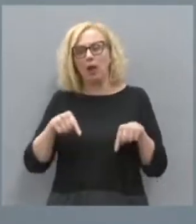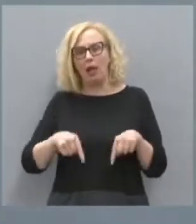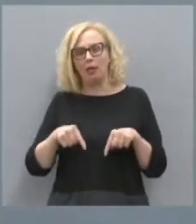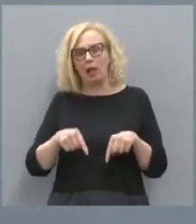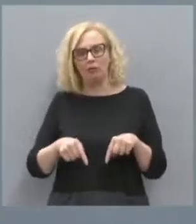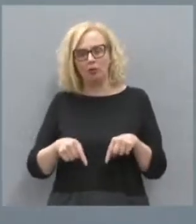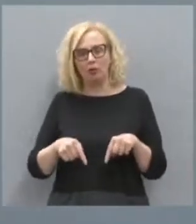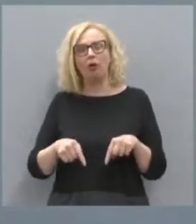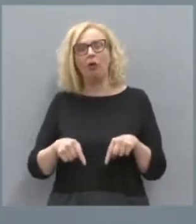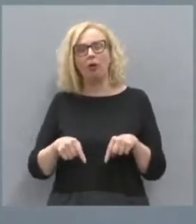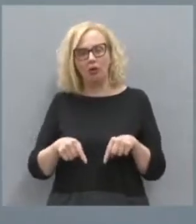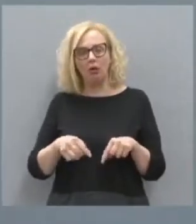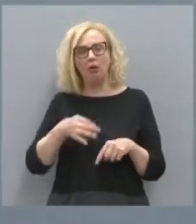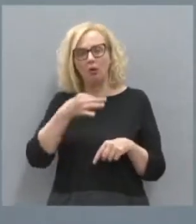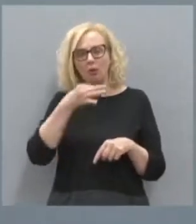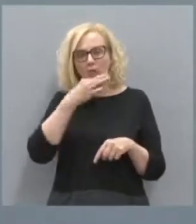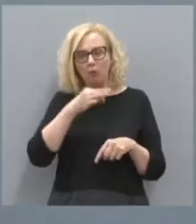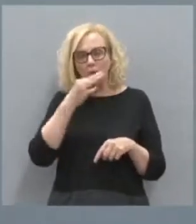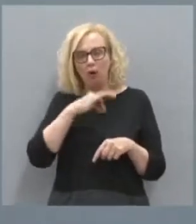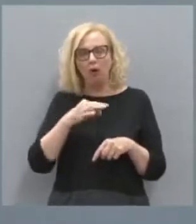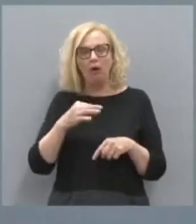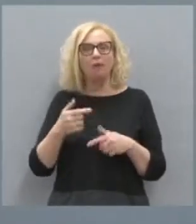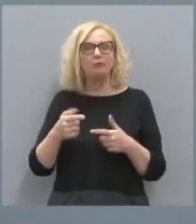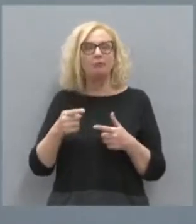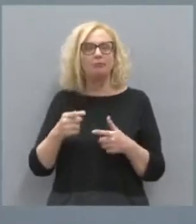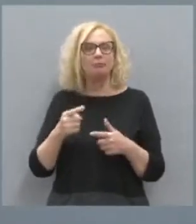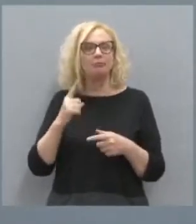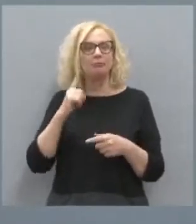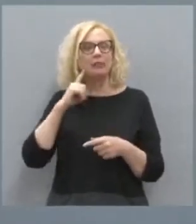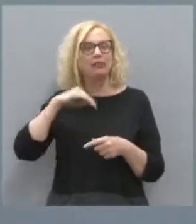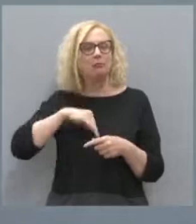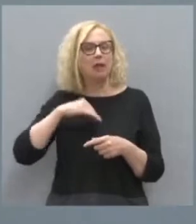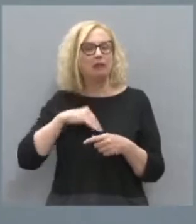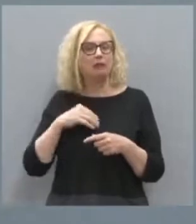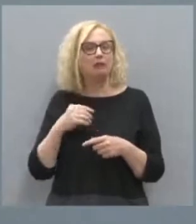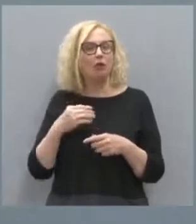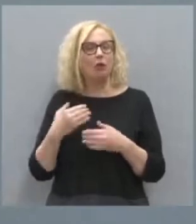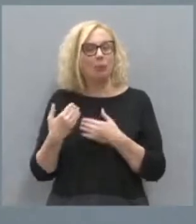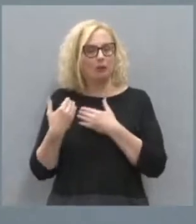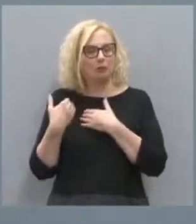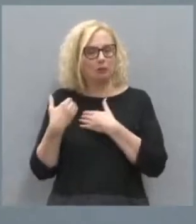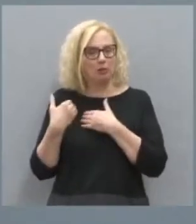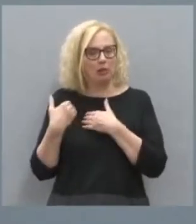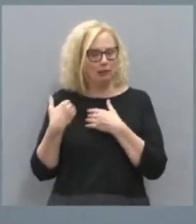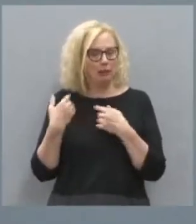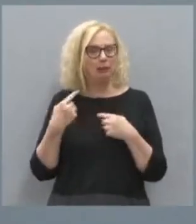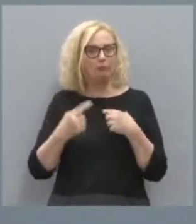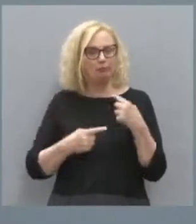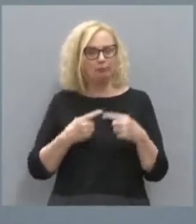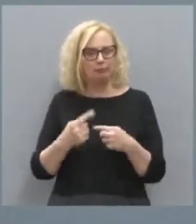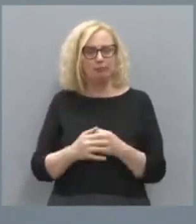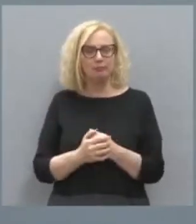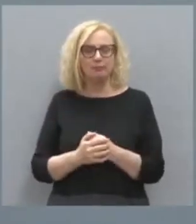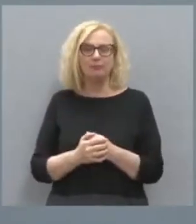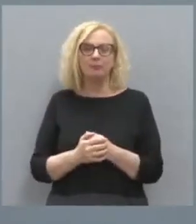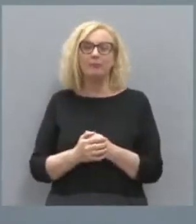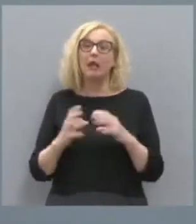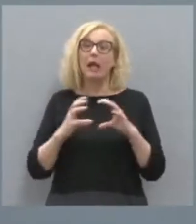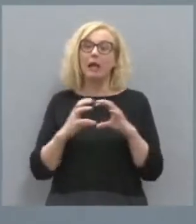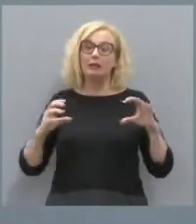dare una forte senso di responsabilità al alla comunità alla comunità trentina l'azienda sanitaria